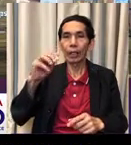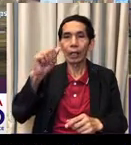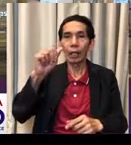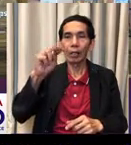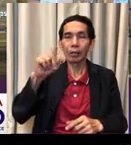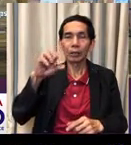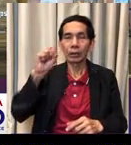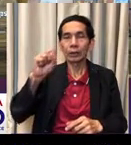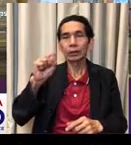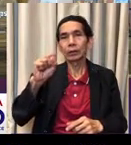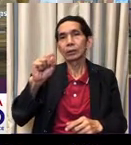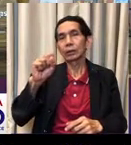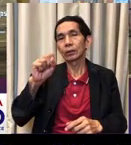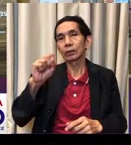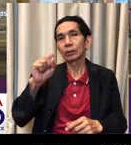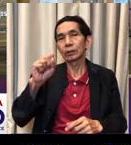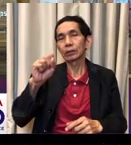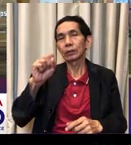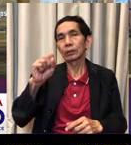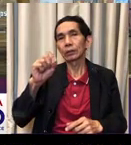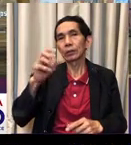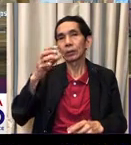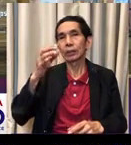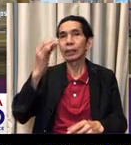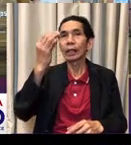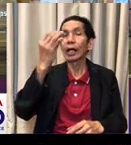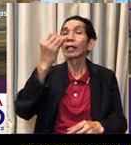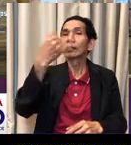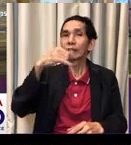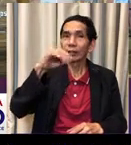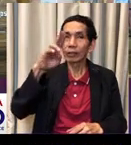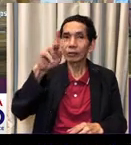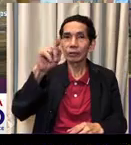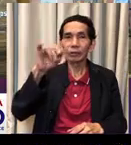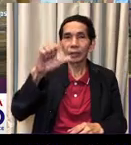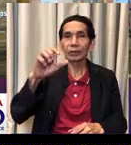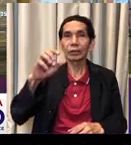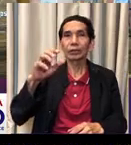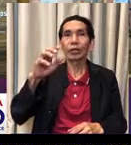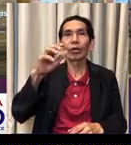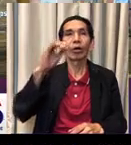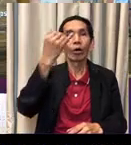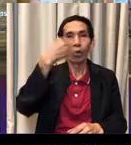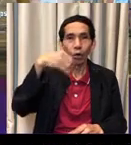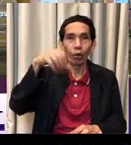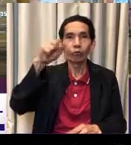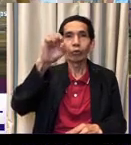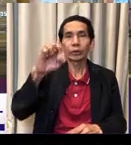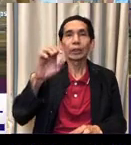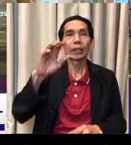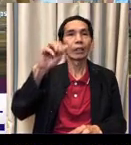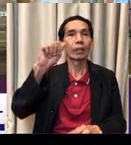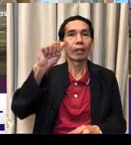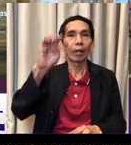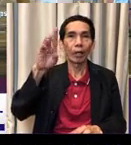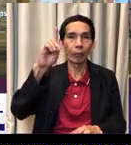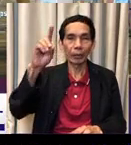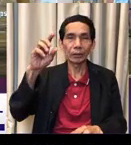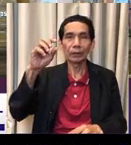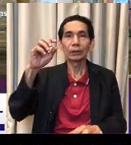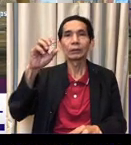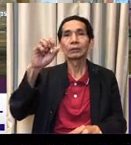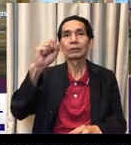Justice Jose Abad Santos. Wow! Pala! Mga taga Justice Jose Abad Santos.